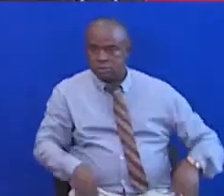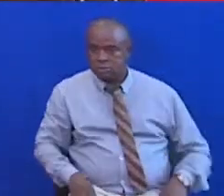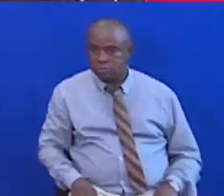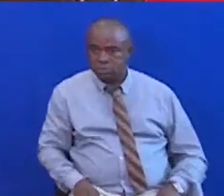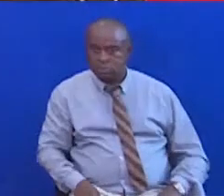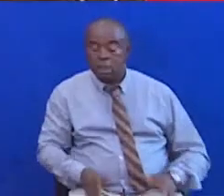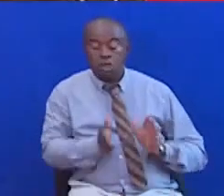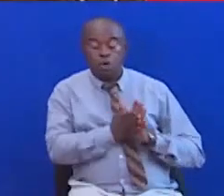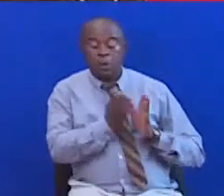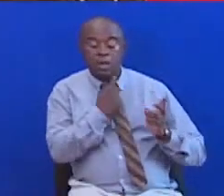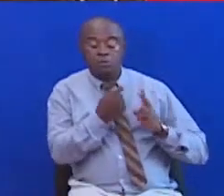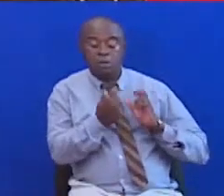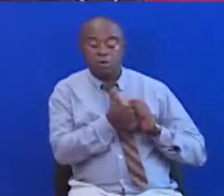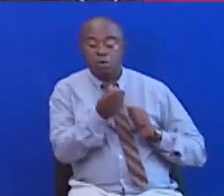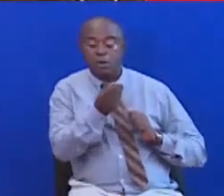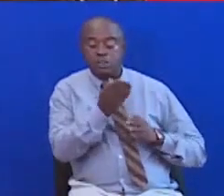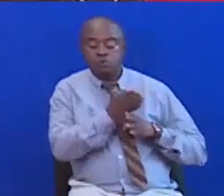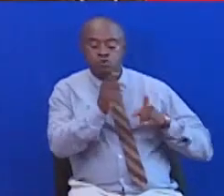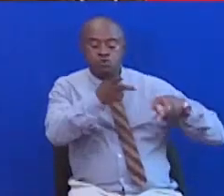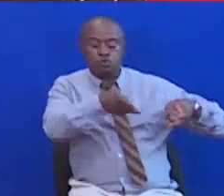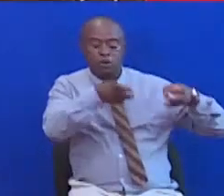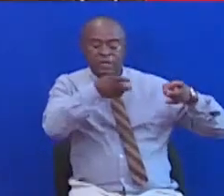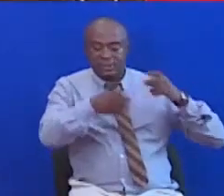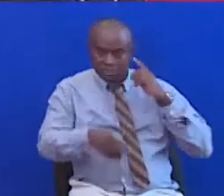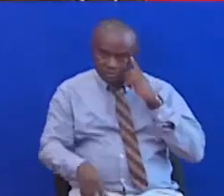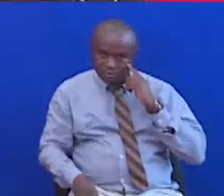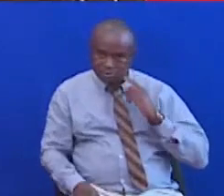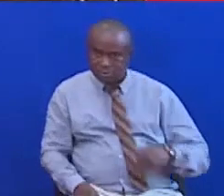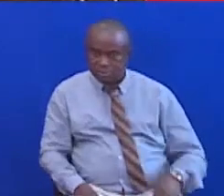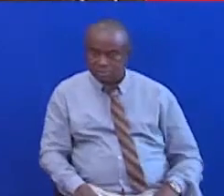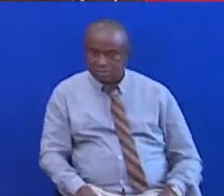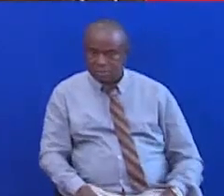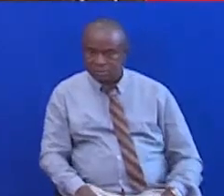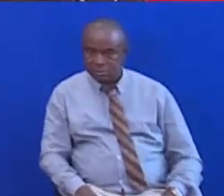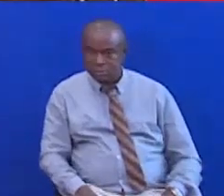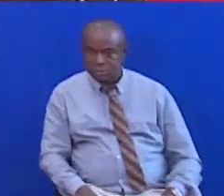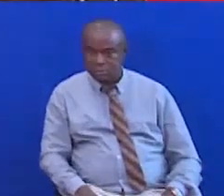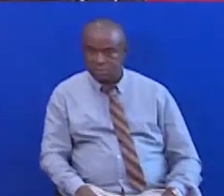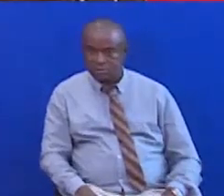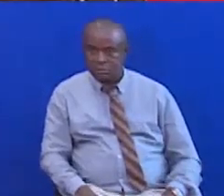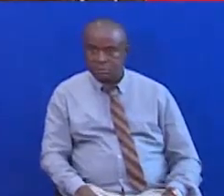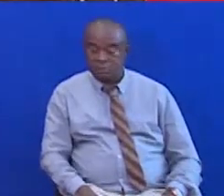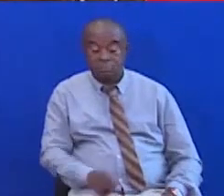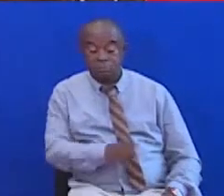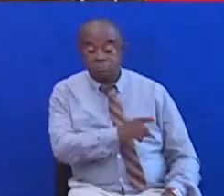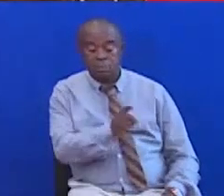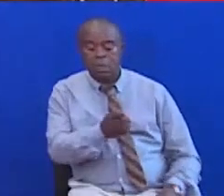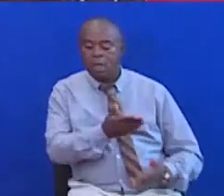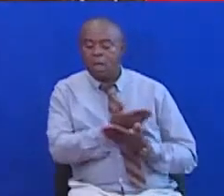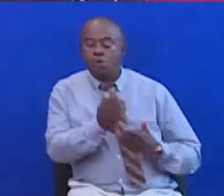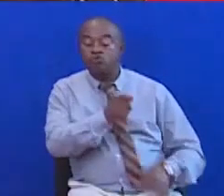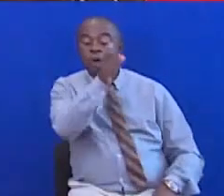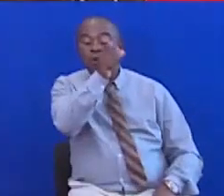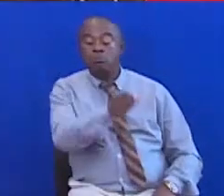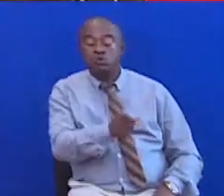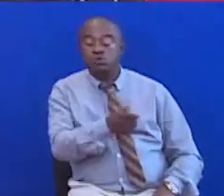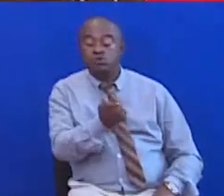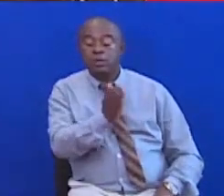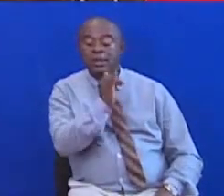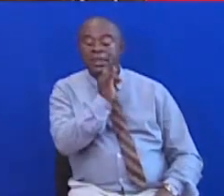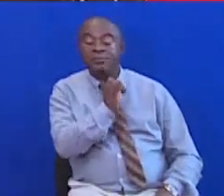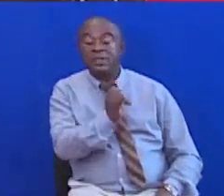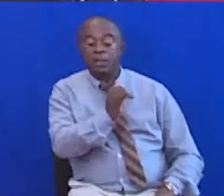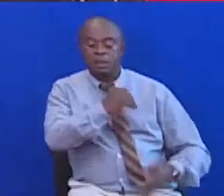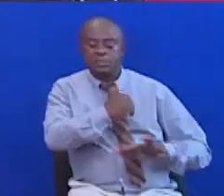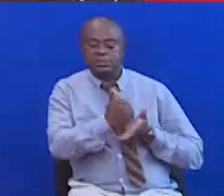tuzungumze masuala machache. La kwanza, hakuna mtu yeyote atakayepinga